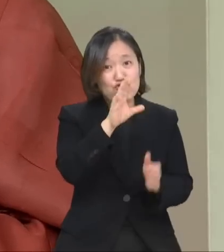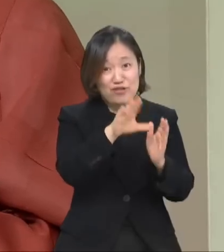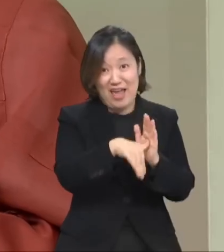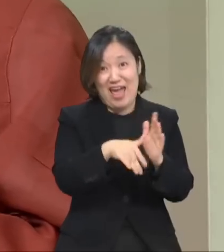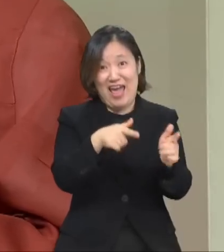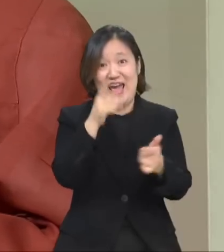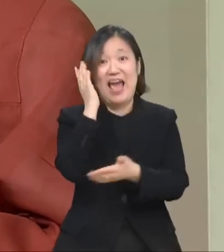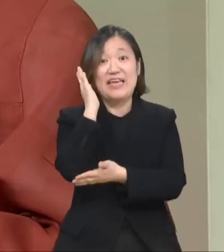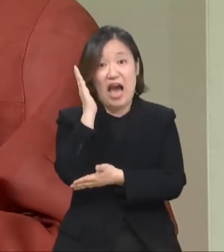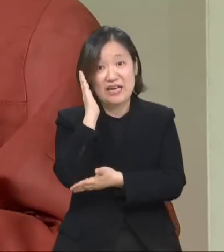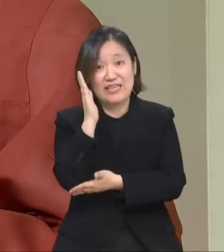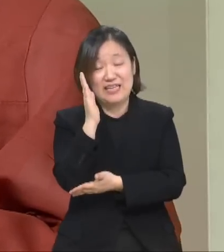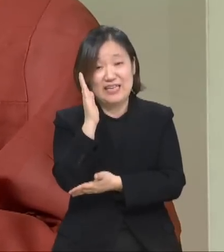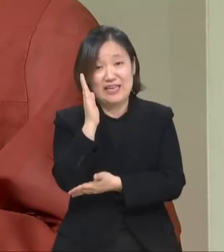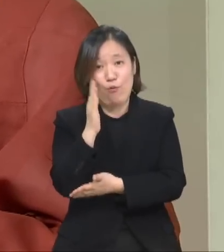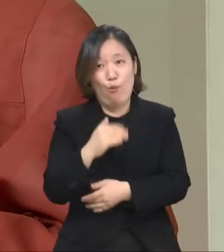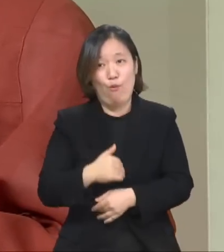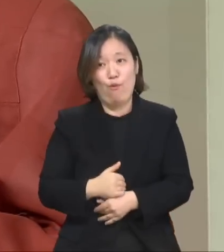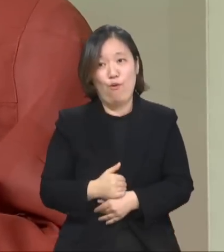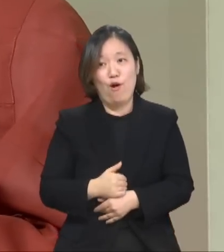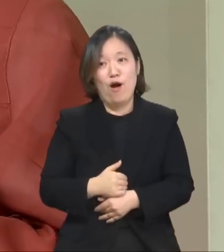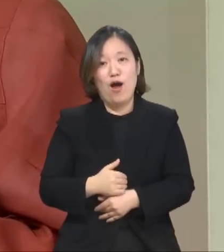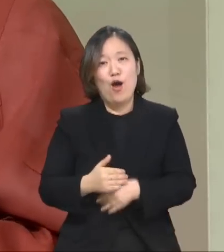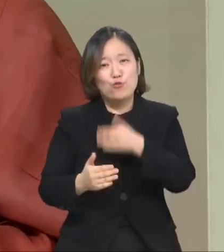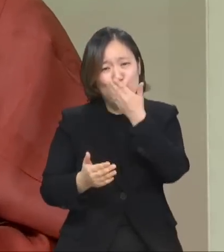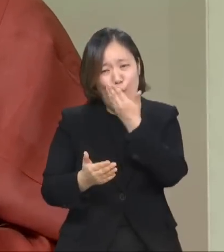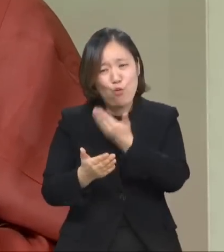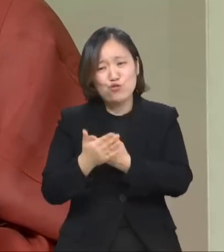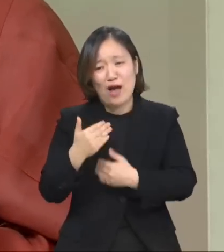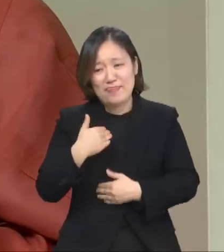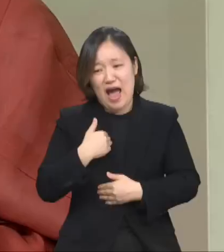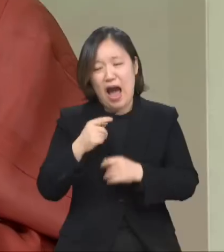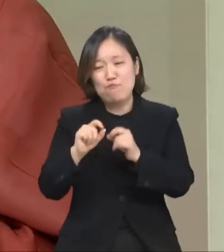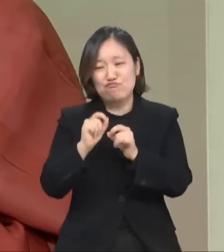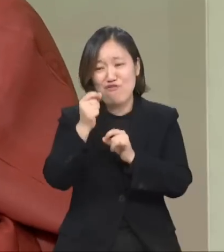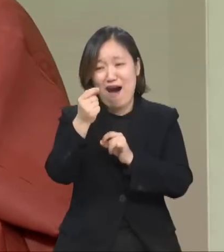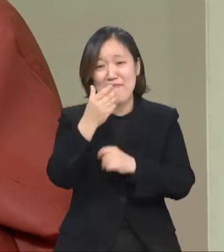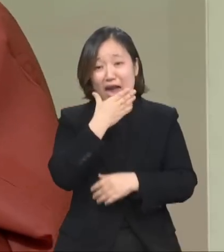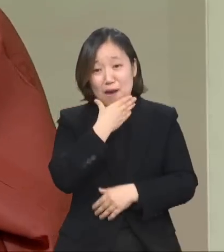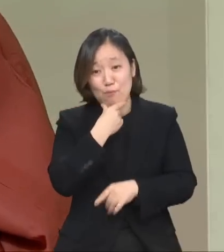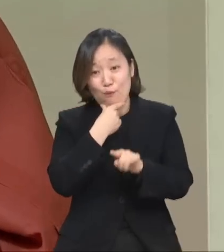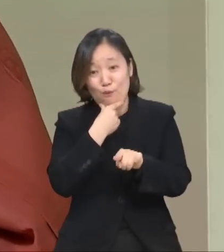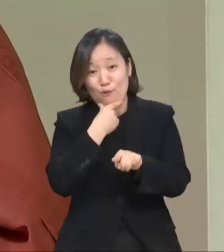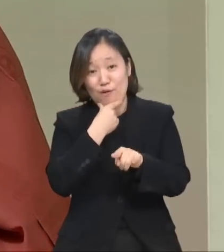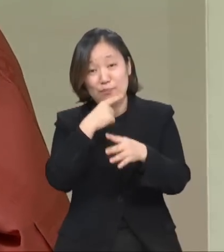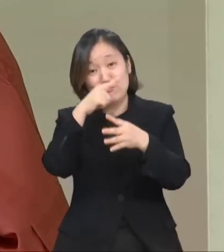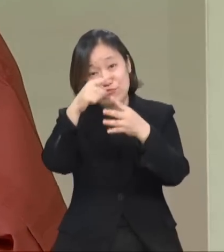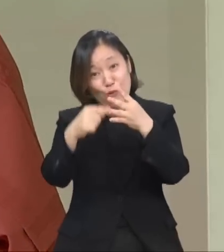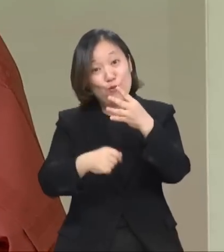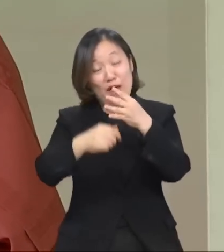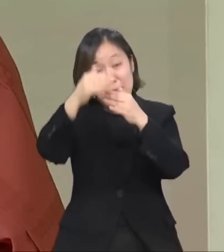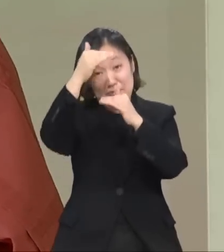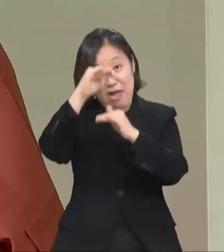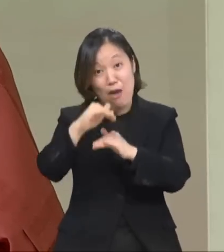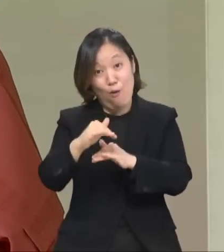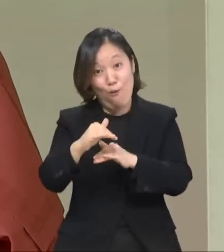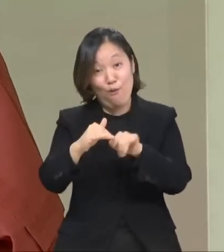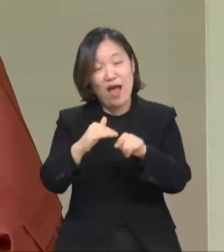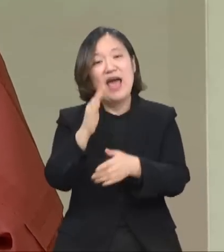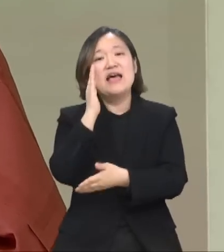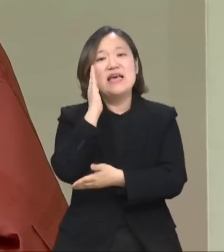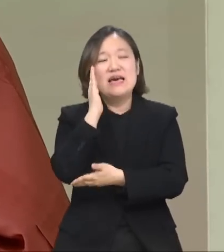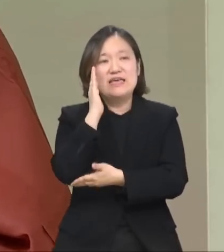뿐이고 소중한 나 무한 행복의 내용이 재밌기는 하지만 반드시 여기서 수준을